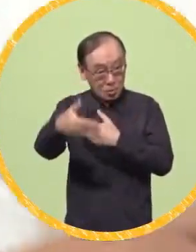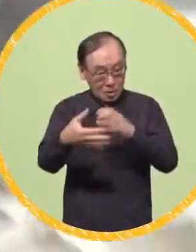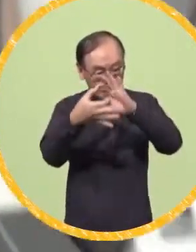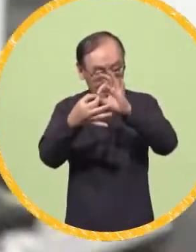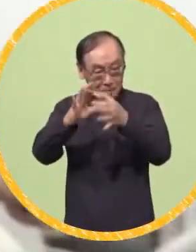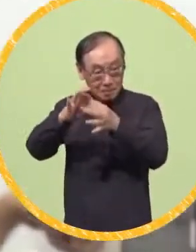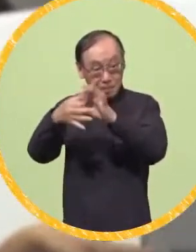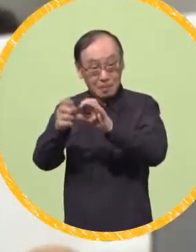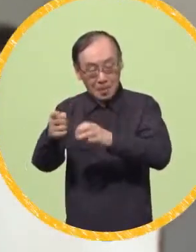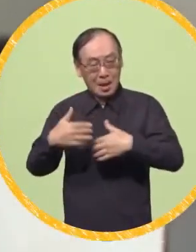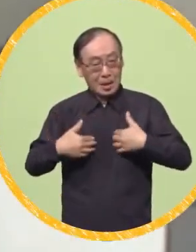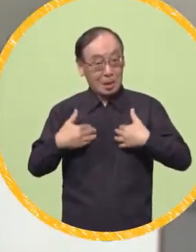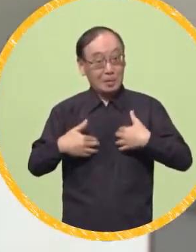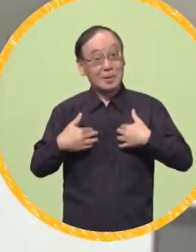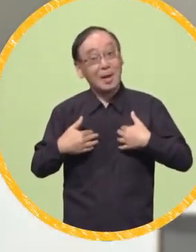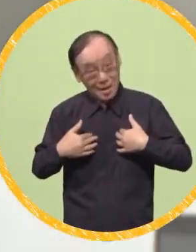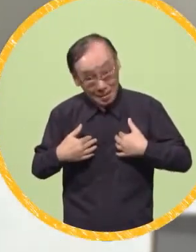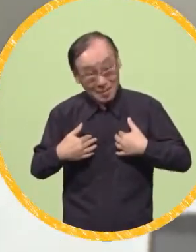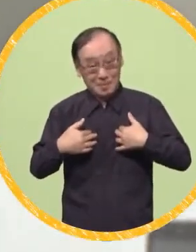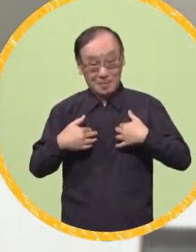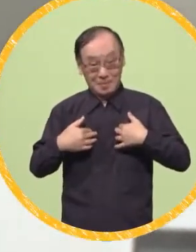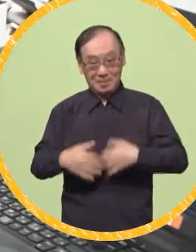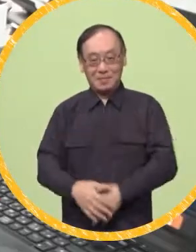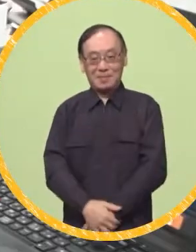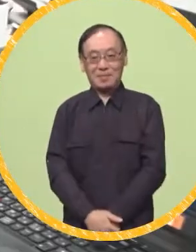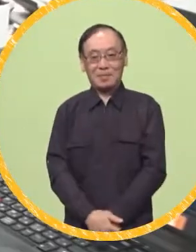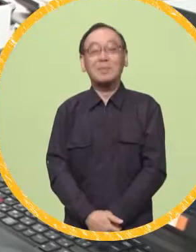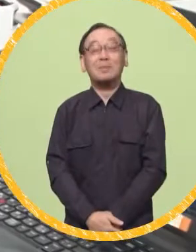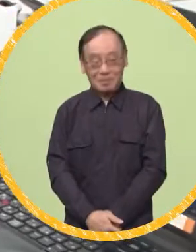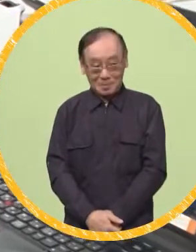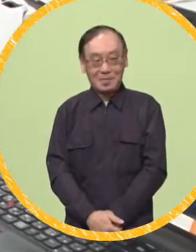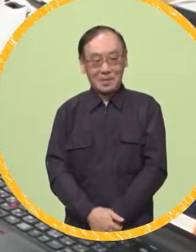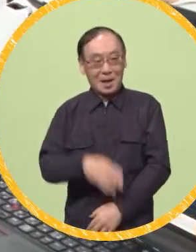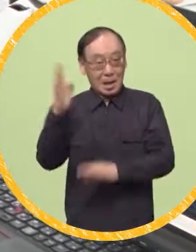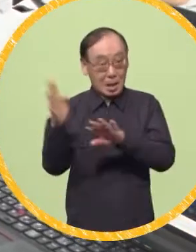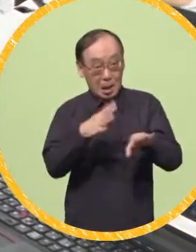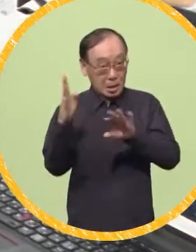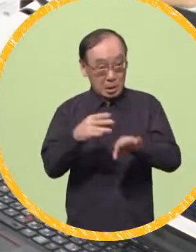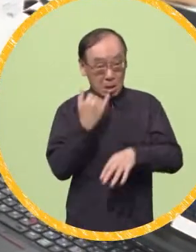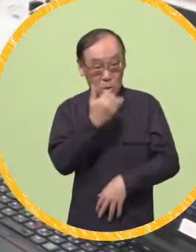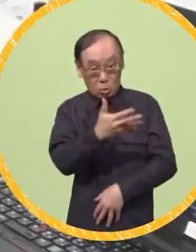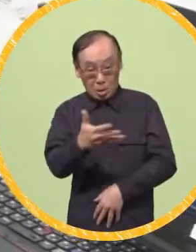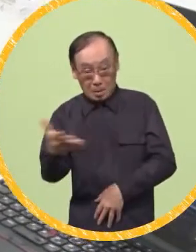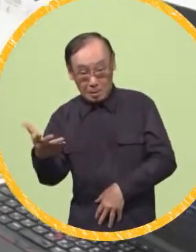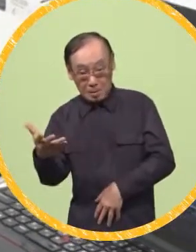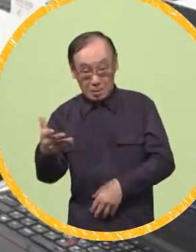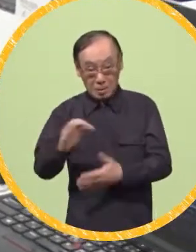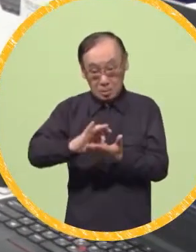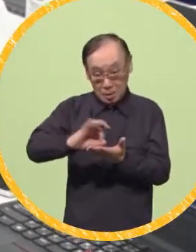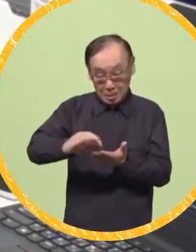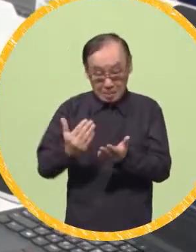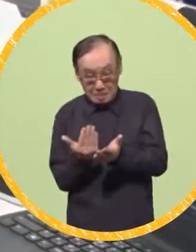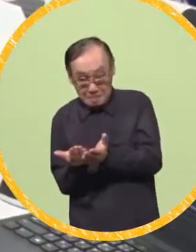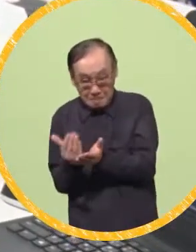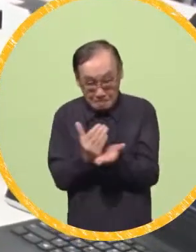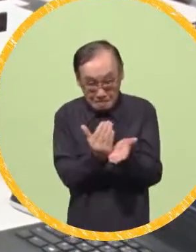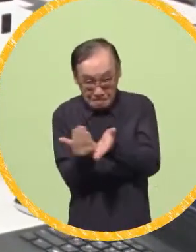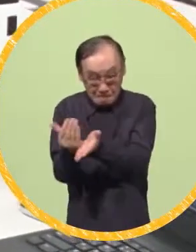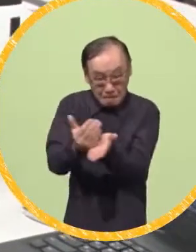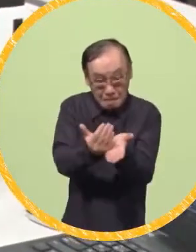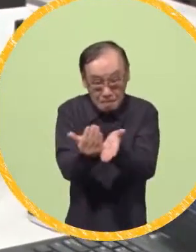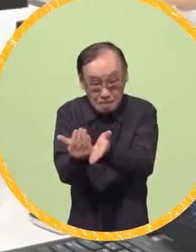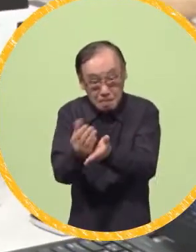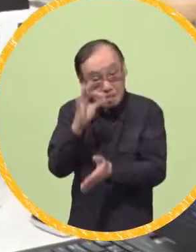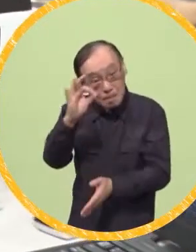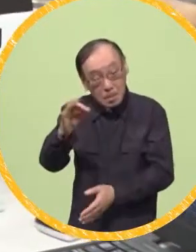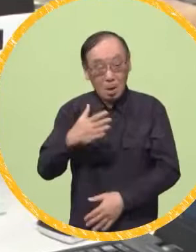大会も楽しみですよねー風と波の力を使ってダイナミックに住む楽シーサーそれはまず皆さん見てわかることか